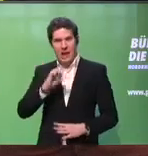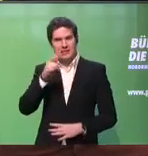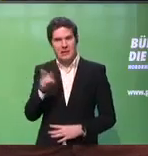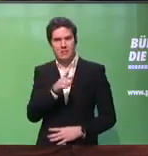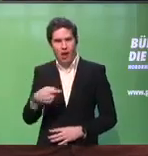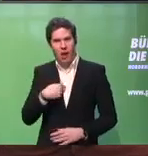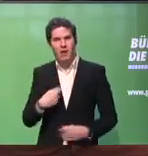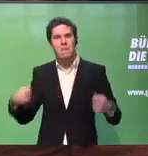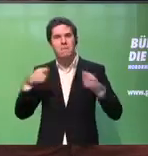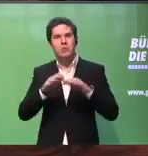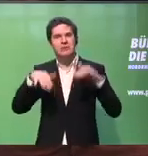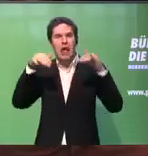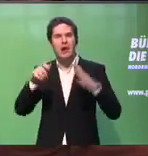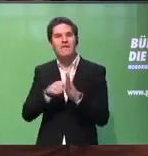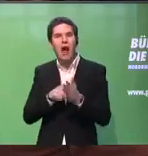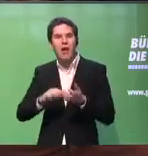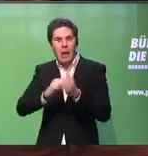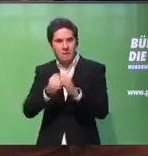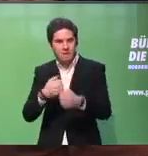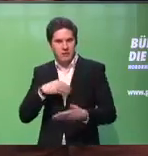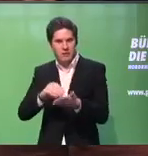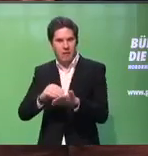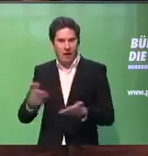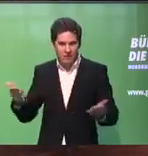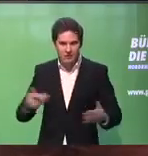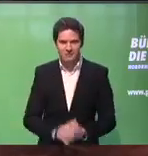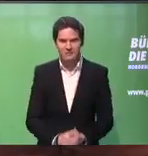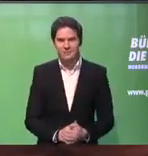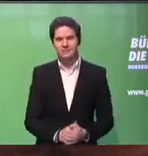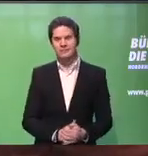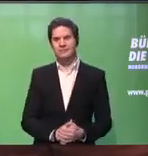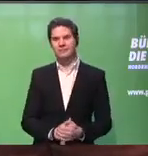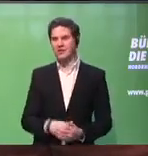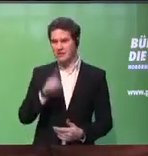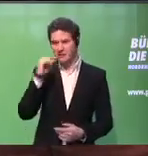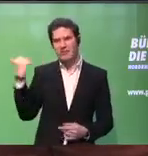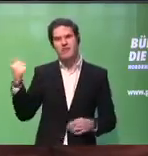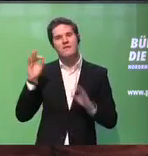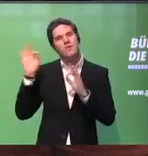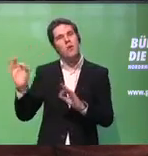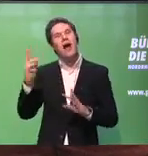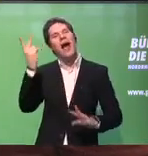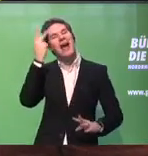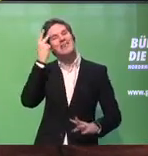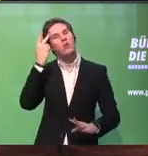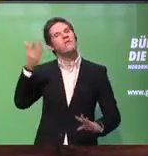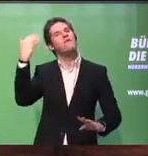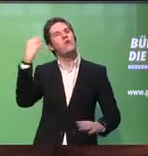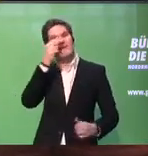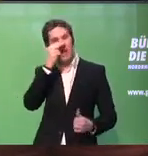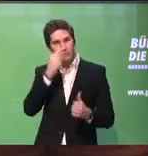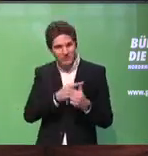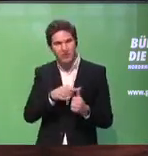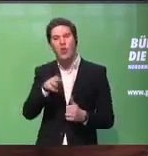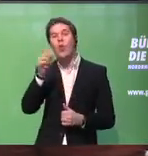mein erster Bundestagswahlkampf, muss man dazu sagen, weg vom Öl, damit du daran eine Erinnerung hast. Und bei Ute,